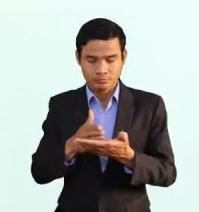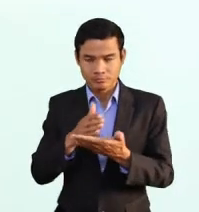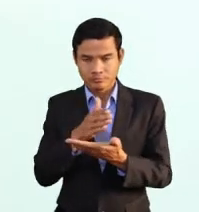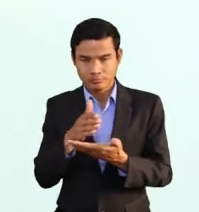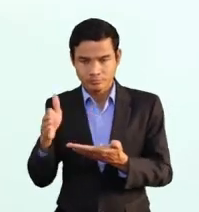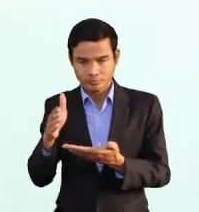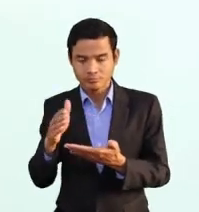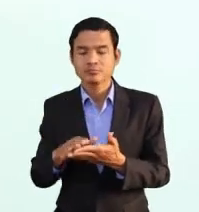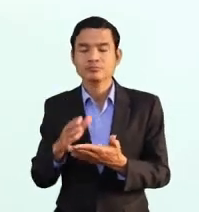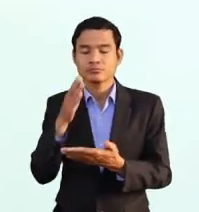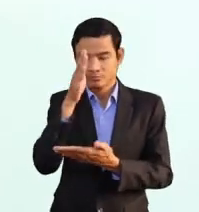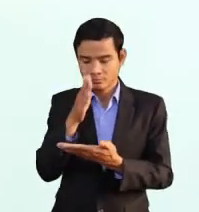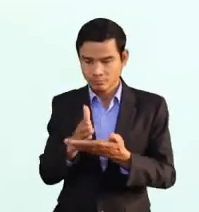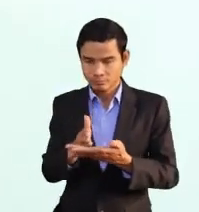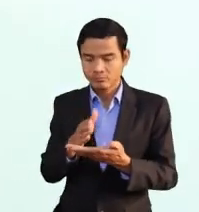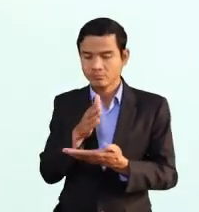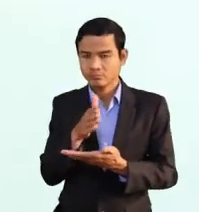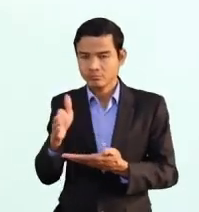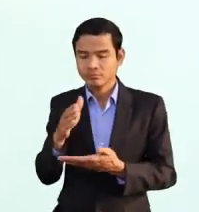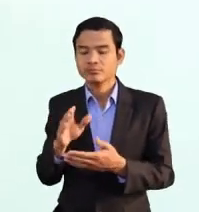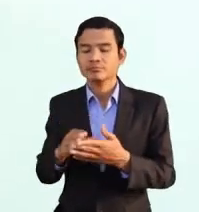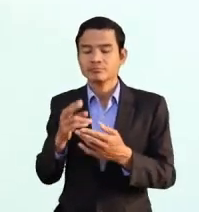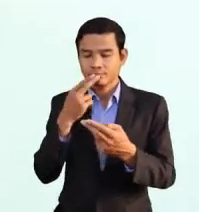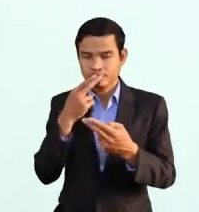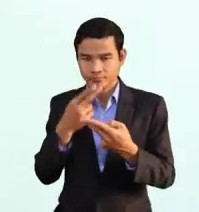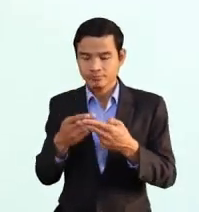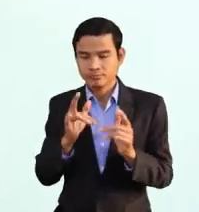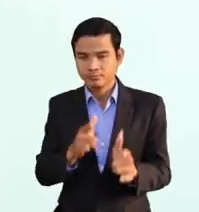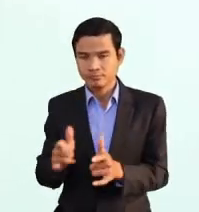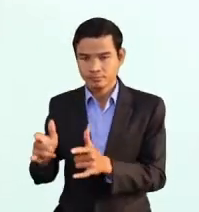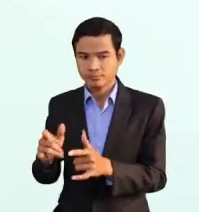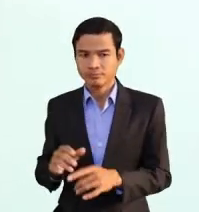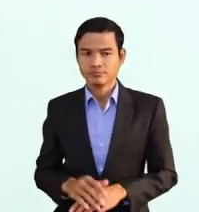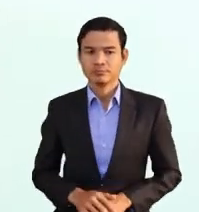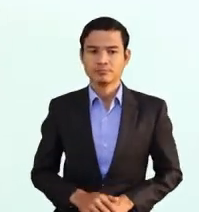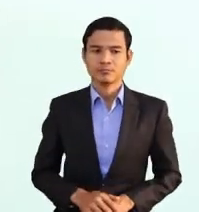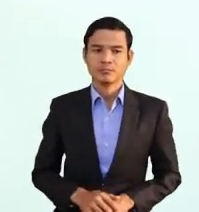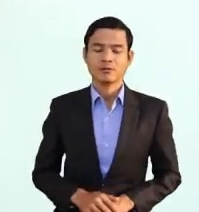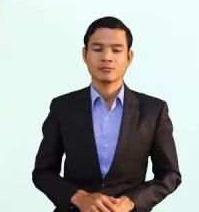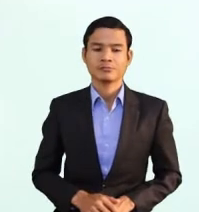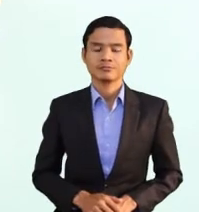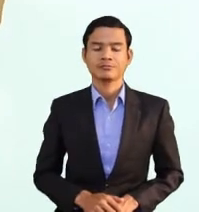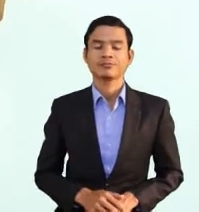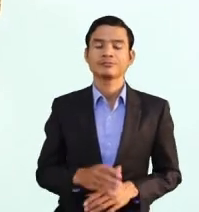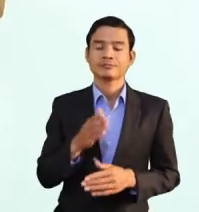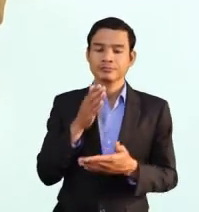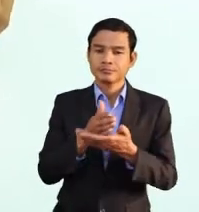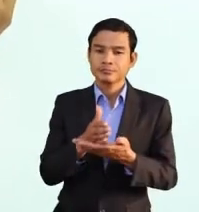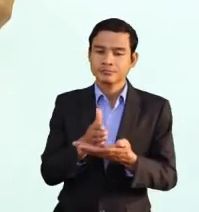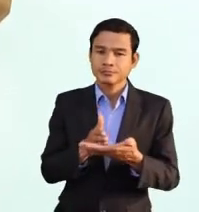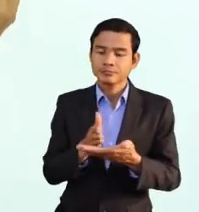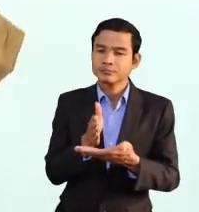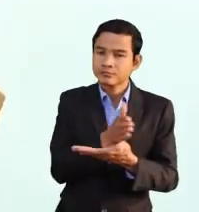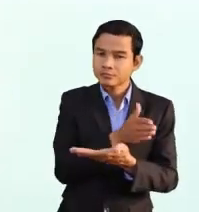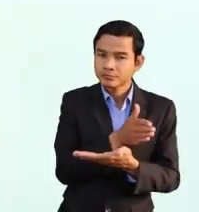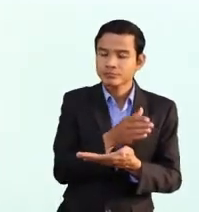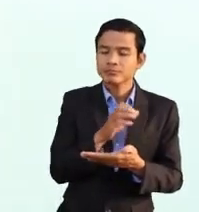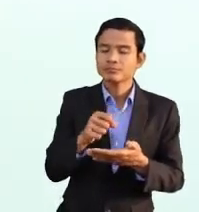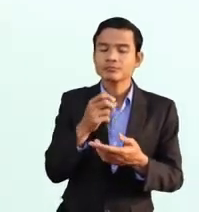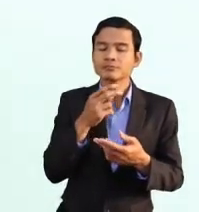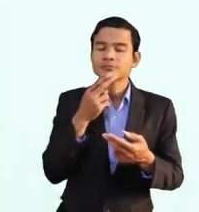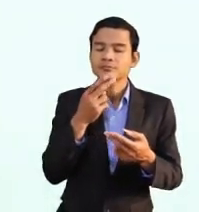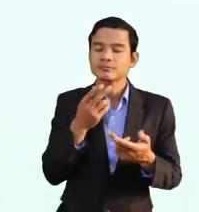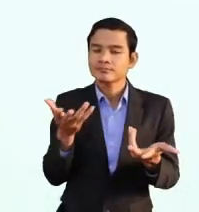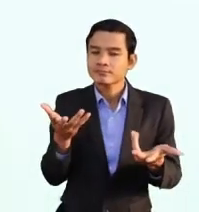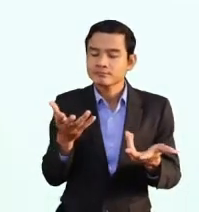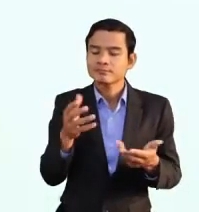rô biết trời cha cho mà kháng tiết đó con dương đạt thá mạch